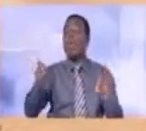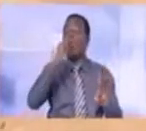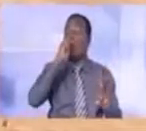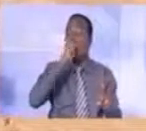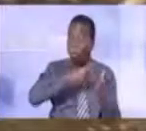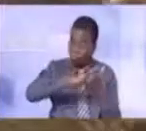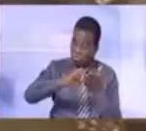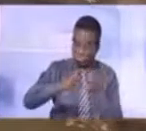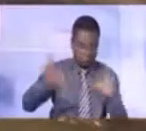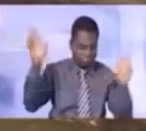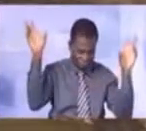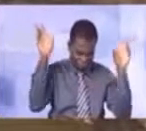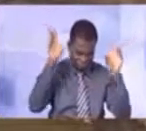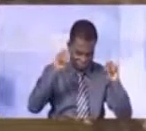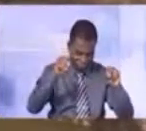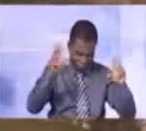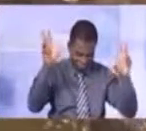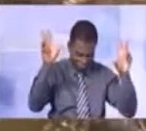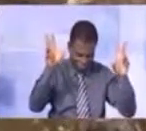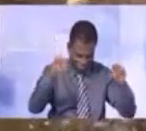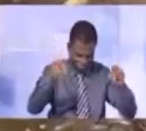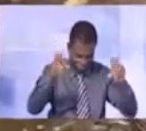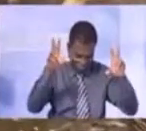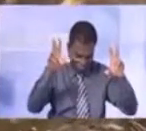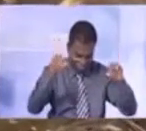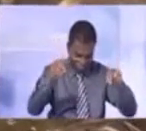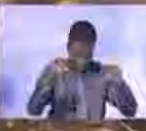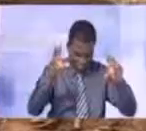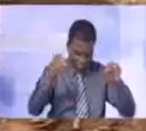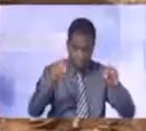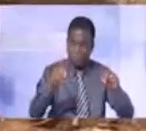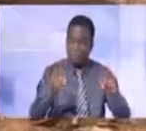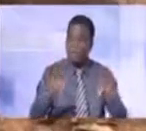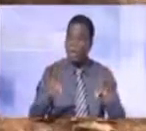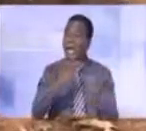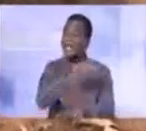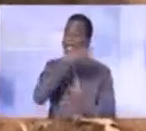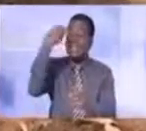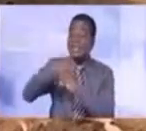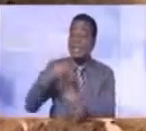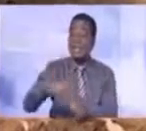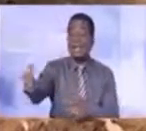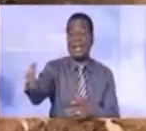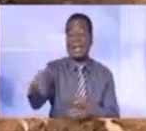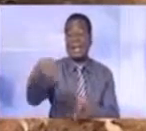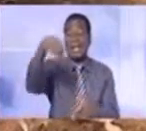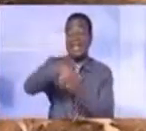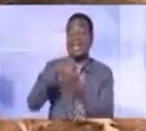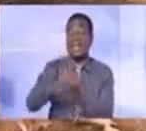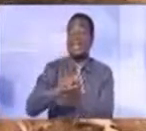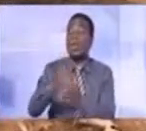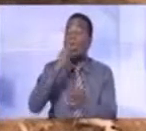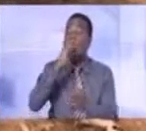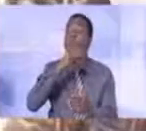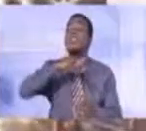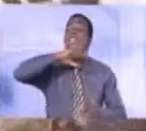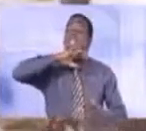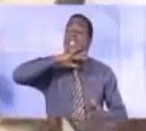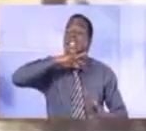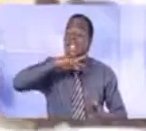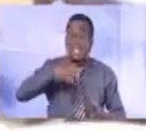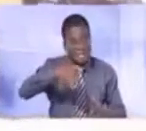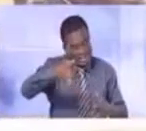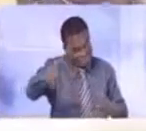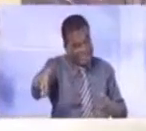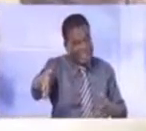une denrée rare pour ces populations. Elle s'abreuve dans cette eau trouble. Ici, l'eau est difficilement source de vie. C'est